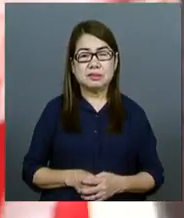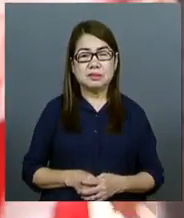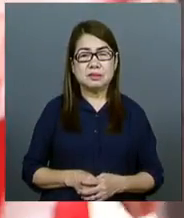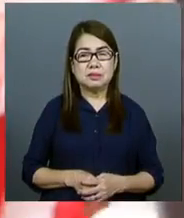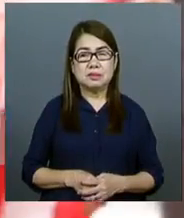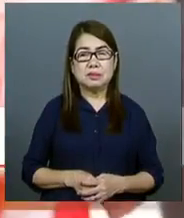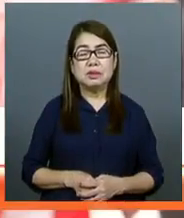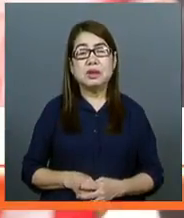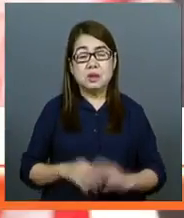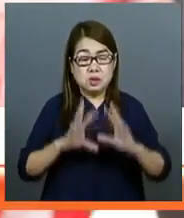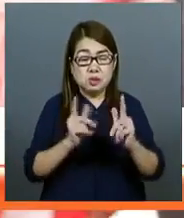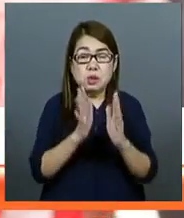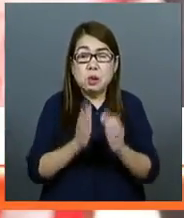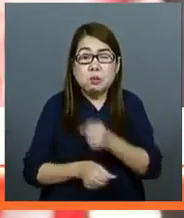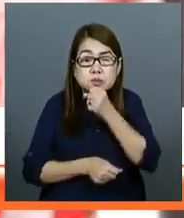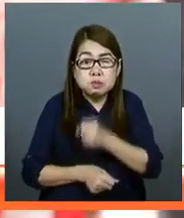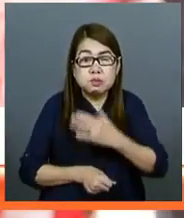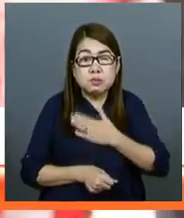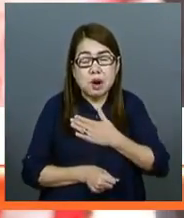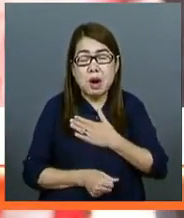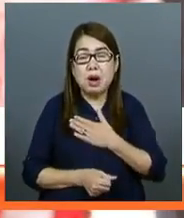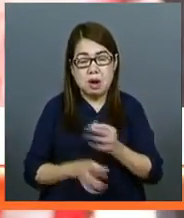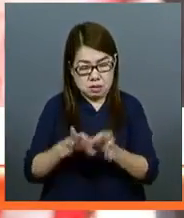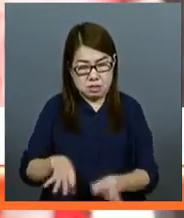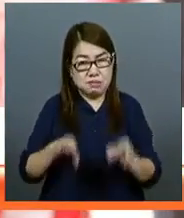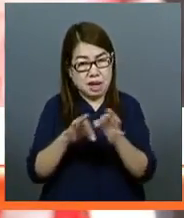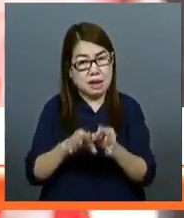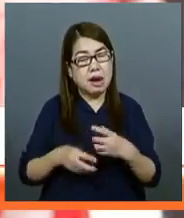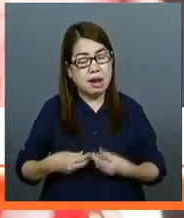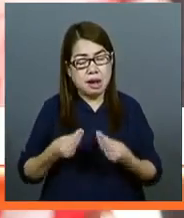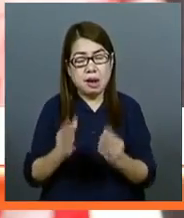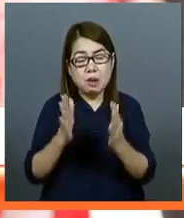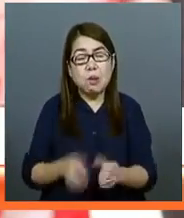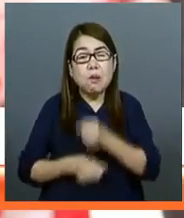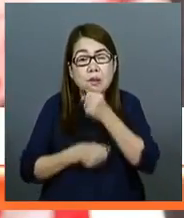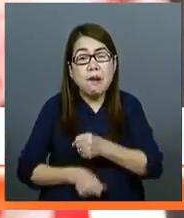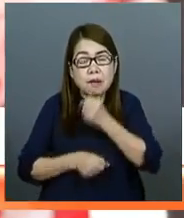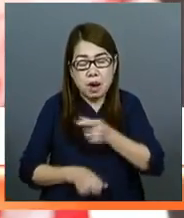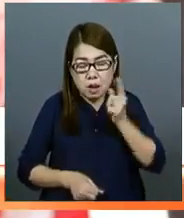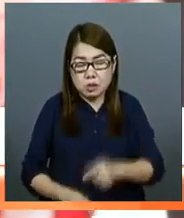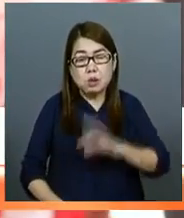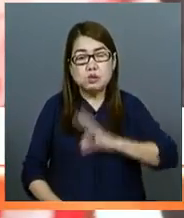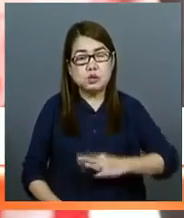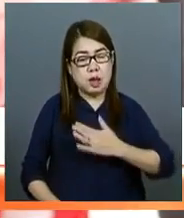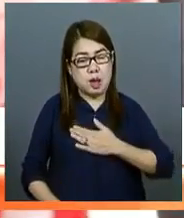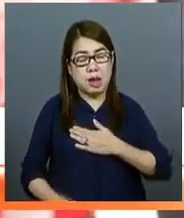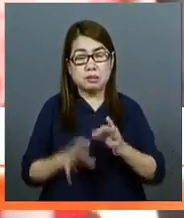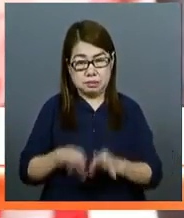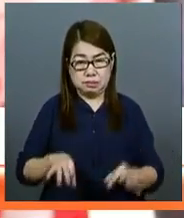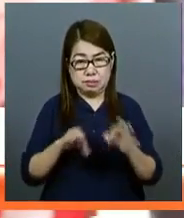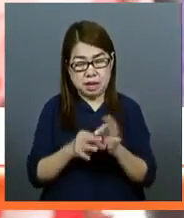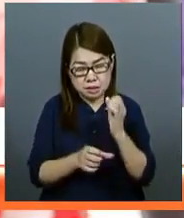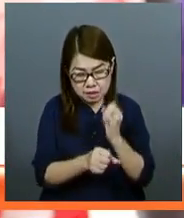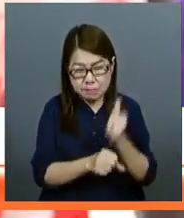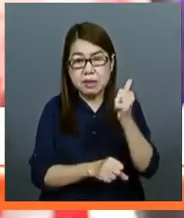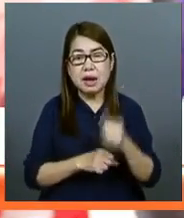คือทางชมรมผู้สูงอายุของเราให้ความสำคัญแล้วก็อยากจะให้ผู้สูงอายุของเราภาคภูมิใจตัวเองว่ามีความสำคัญมีความสามาร